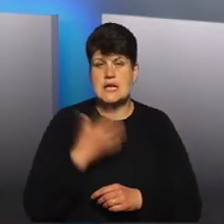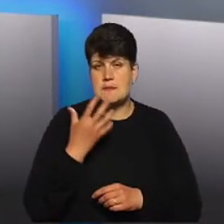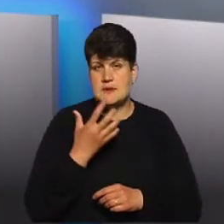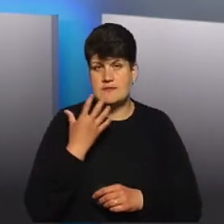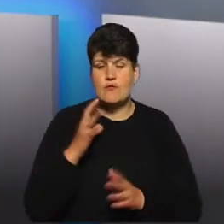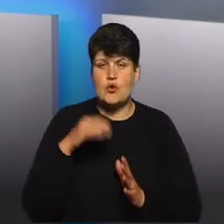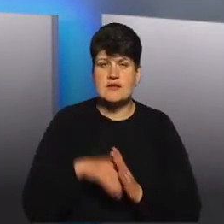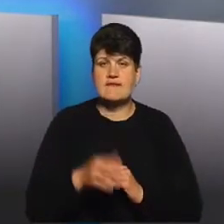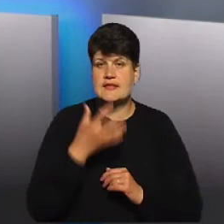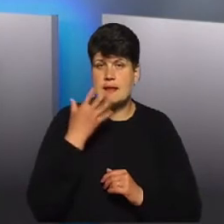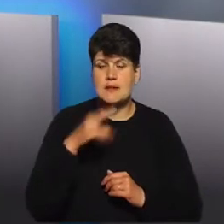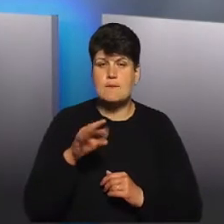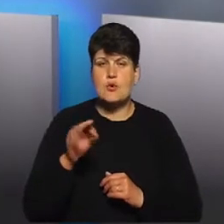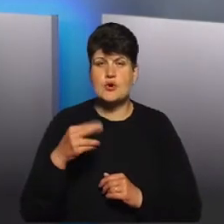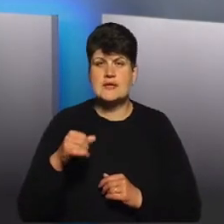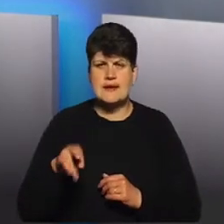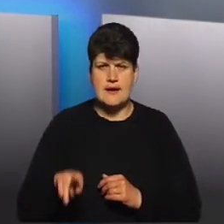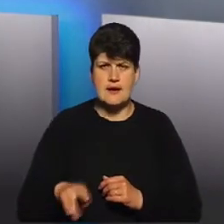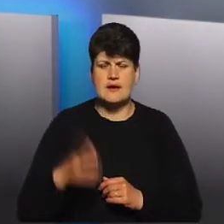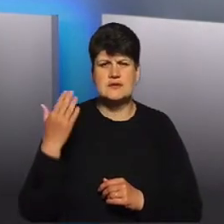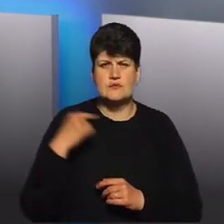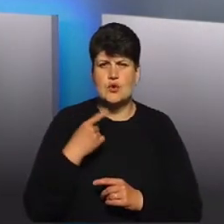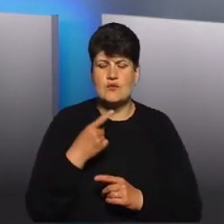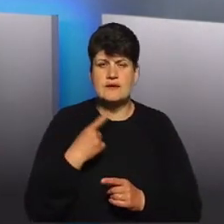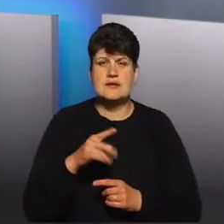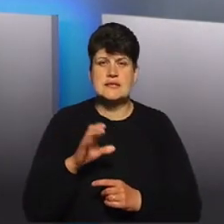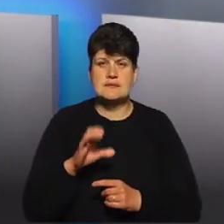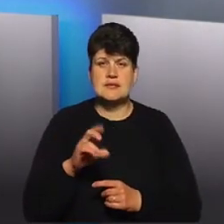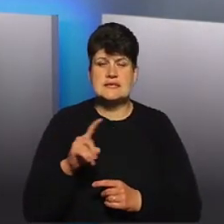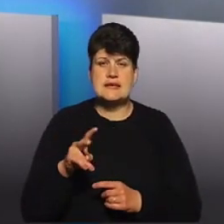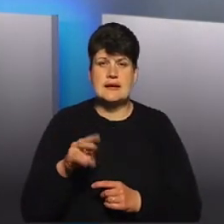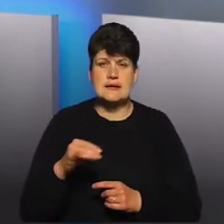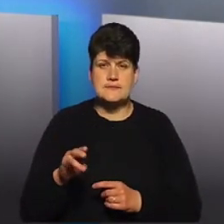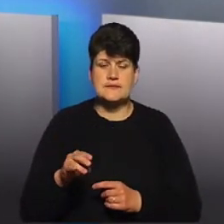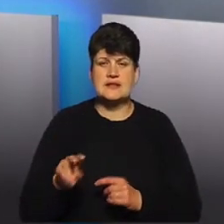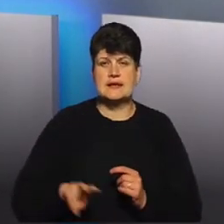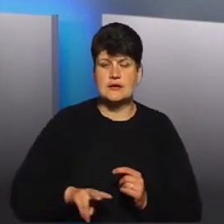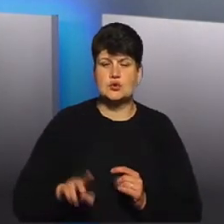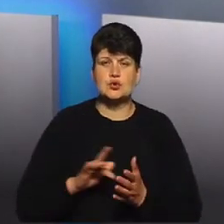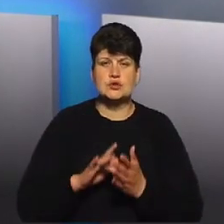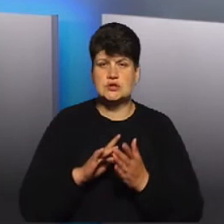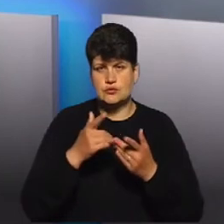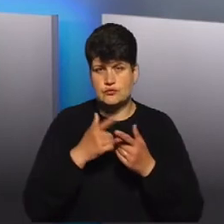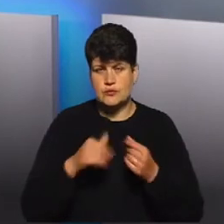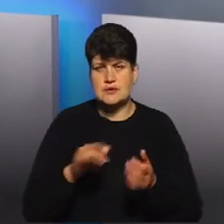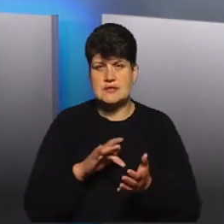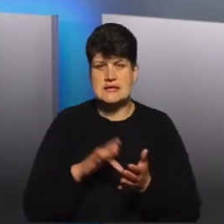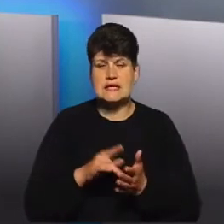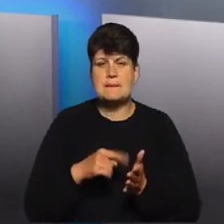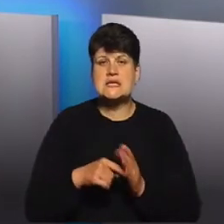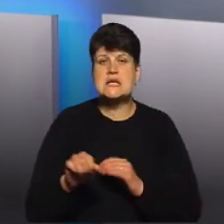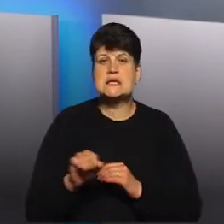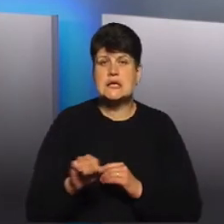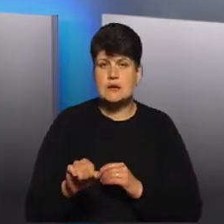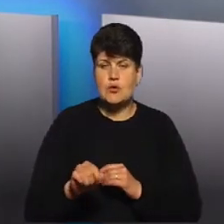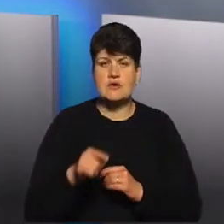колись говорив з Степаном Зелінським, він з Теребовлянської громади. Директор туристично-інформаційного центру міста Теребовля. І я для себе цю громаду і